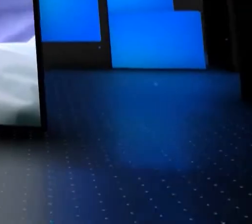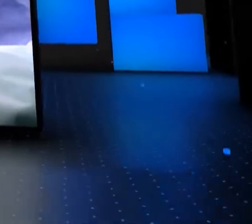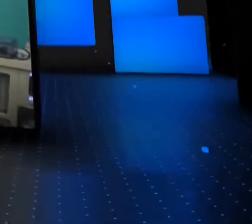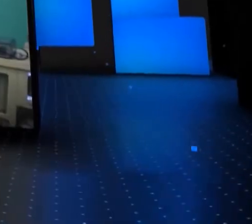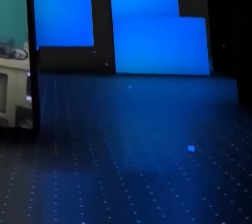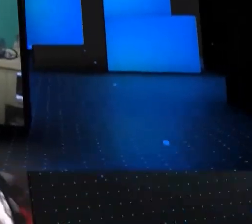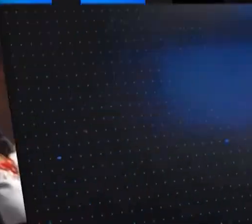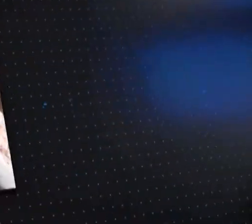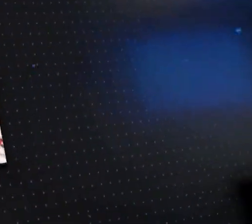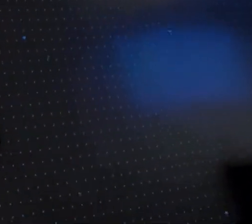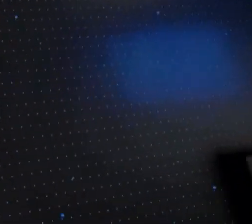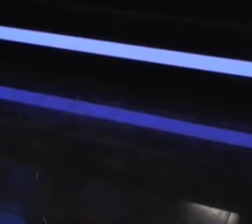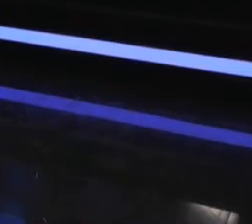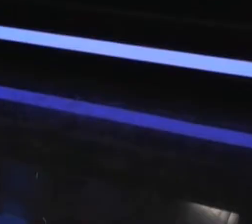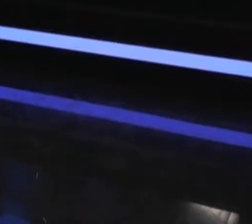Музика